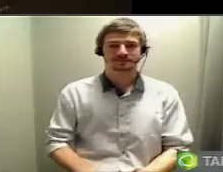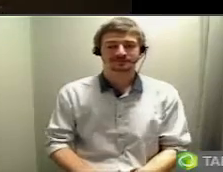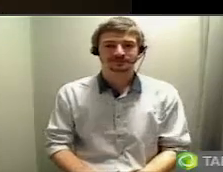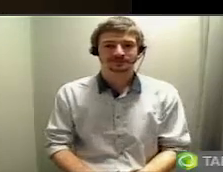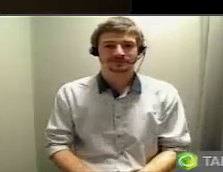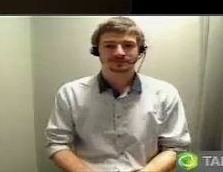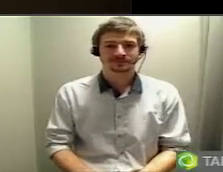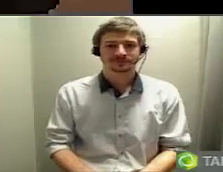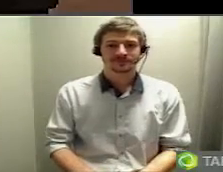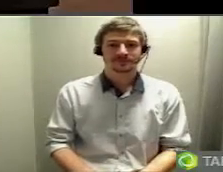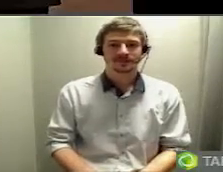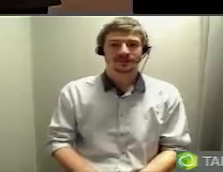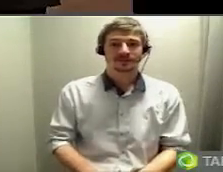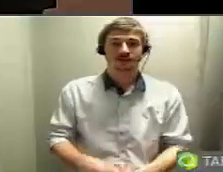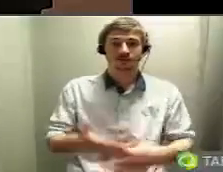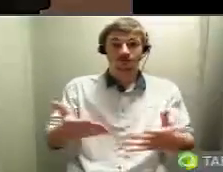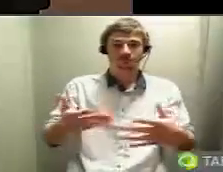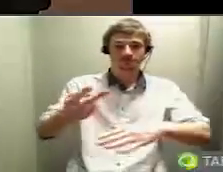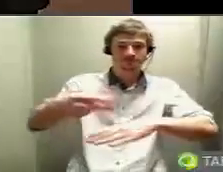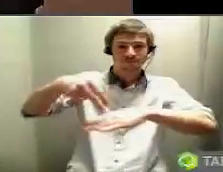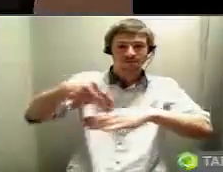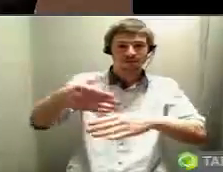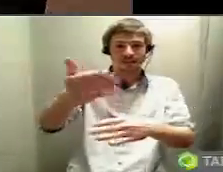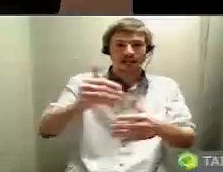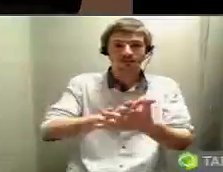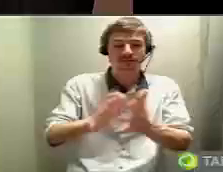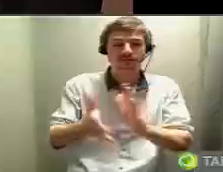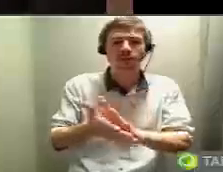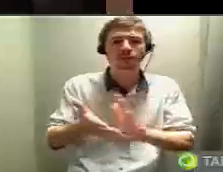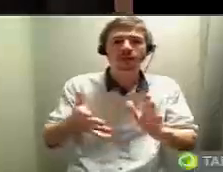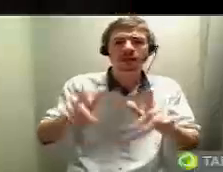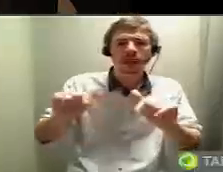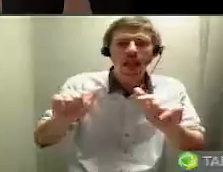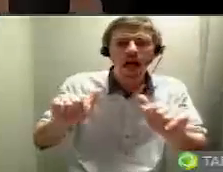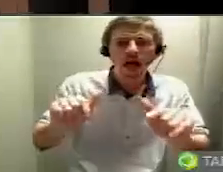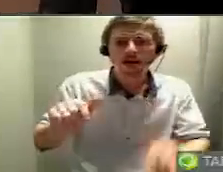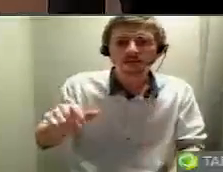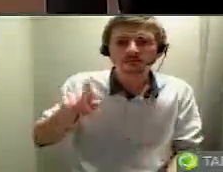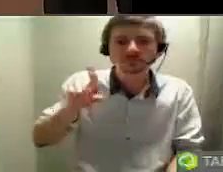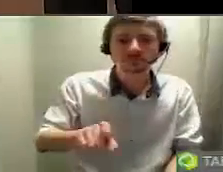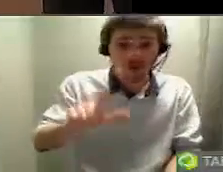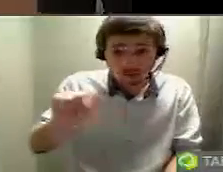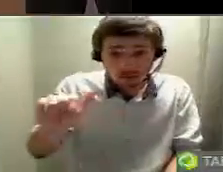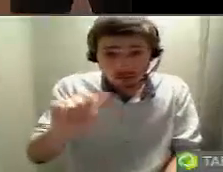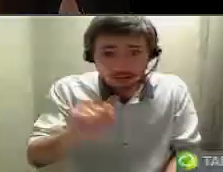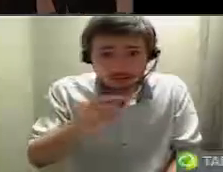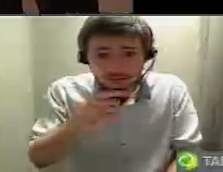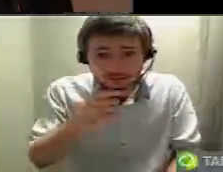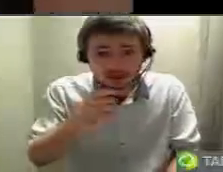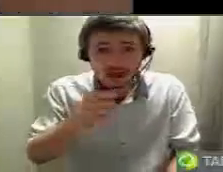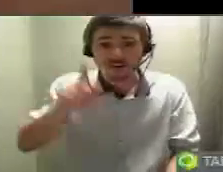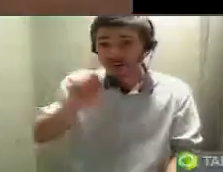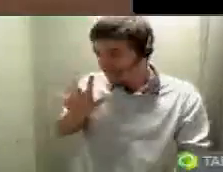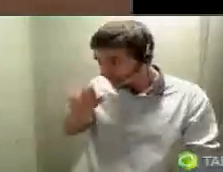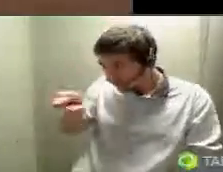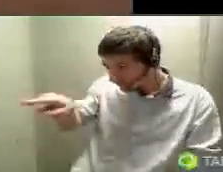Solicop Aide vient nous en aide. Alors, est-ce qu'ils sont là d'abord? Ah, est-ce qu'ils sont là? Et on voit un mouvement. Où sont-ils? Tout à fait, ils